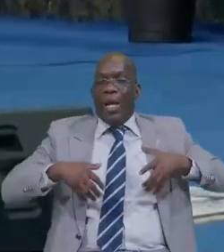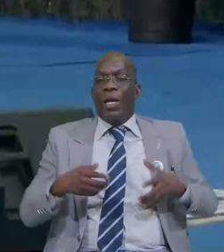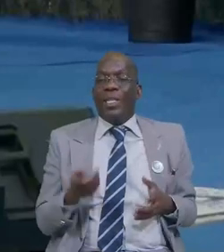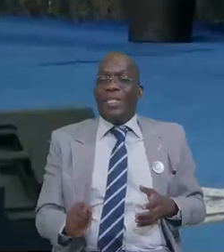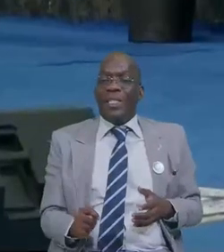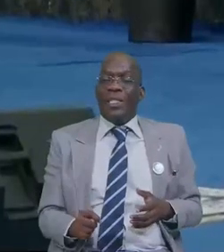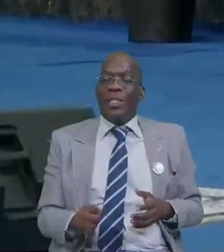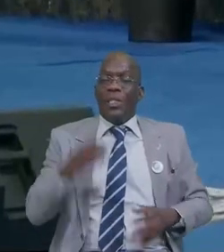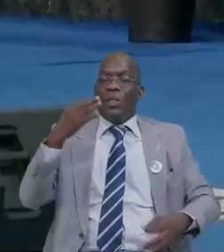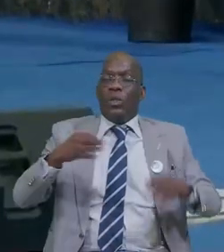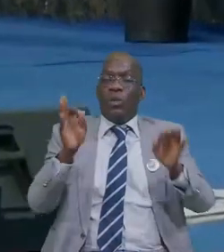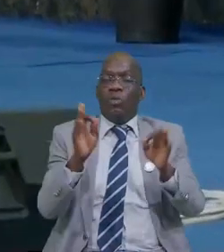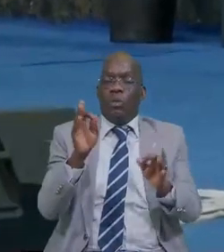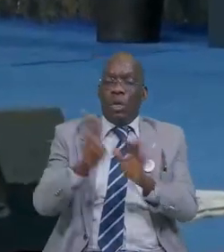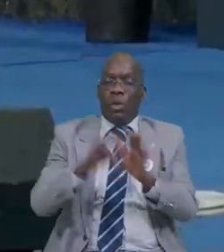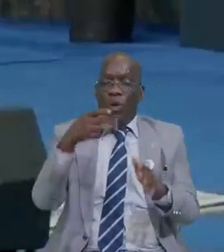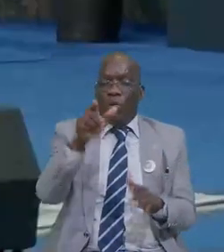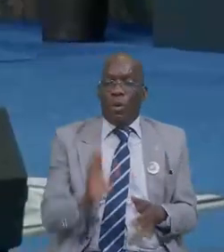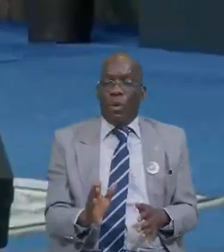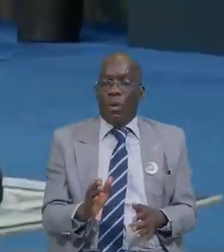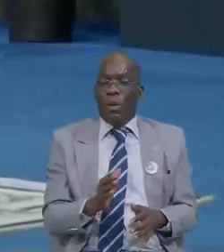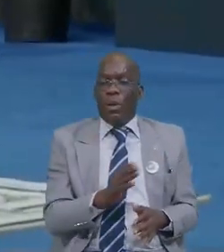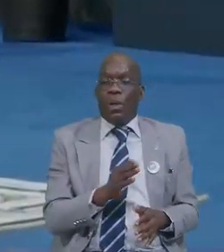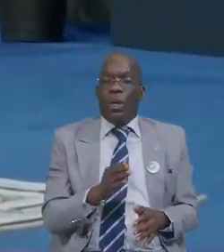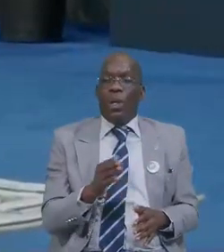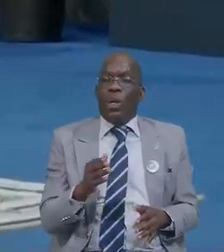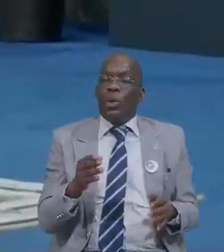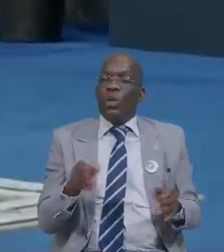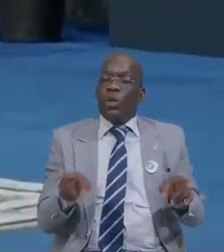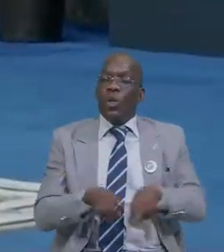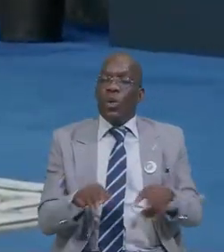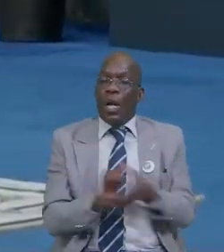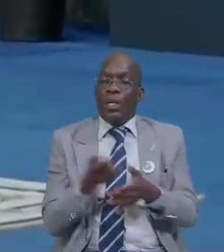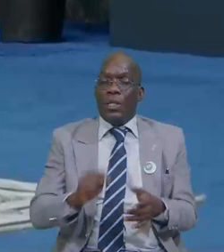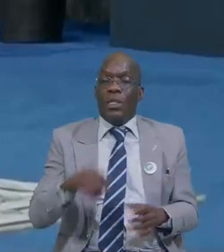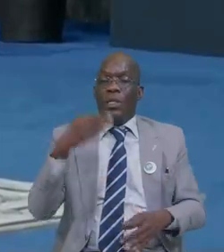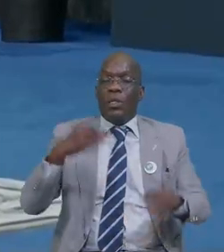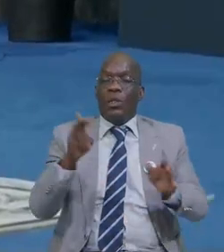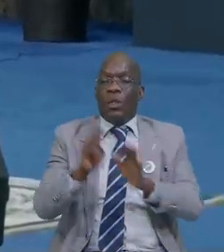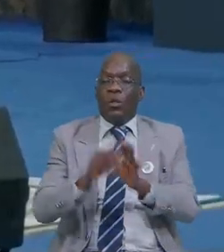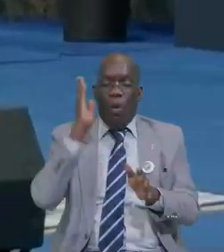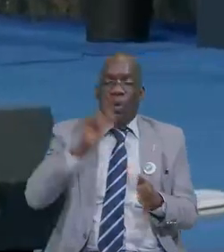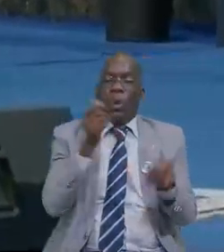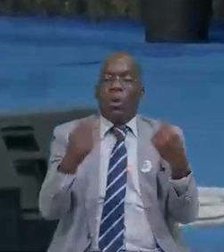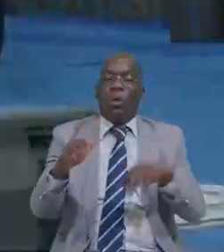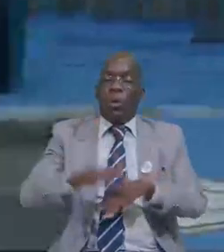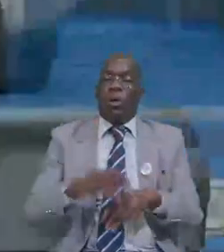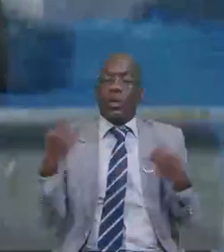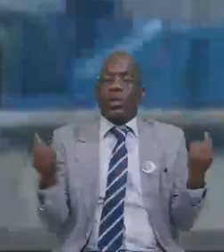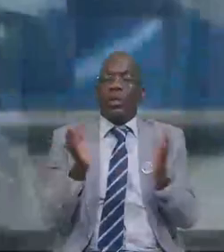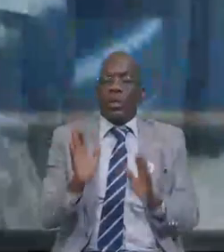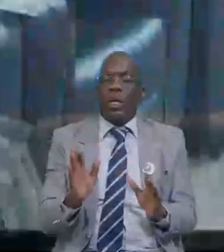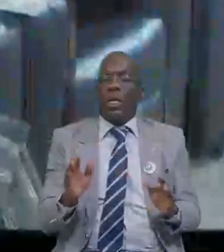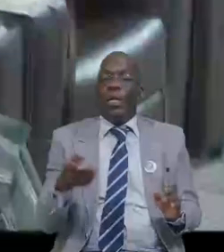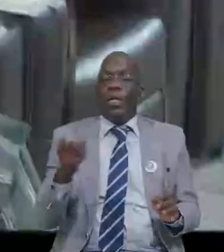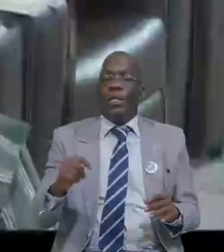colère, l'indignation et le jugement de Dieu. Au lieu que le jugement tombe sur les pécheurs, au lieu